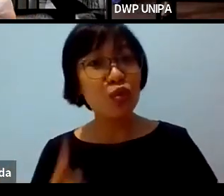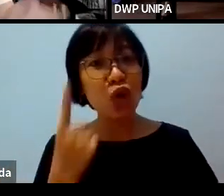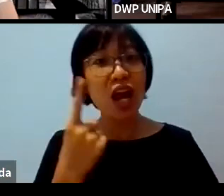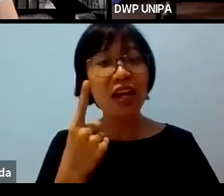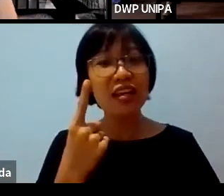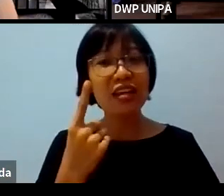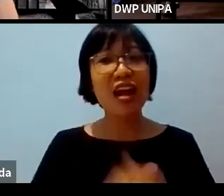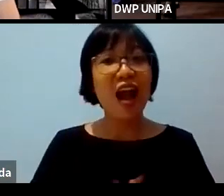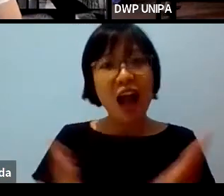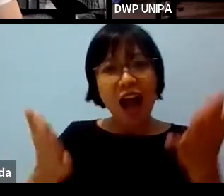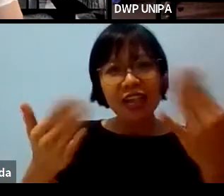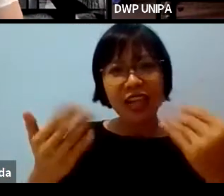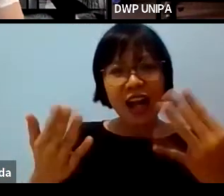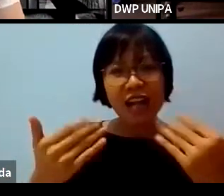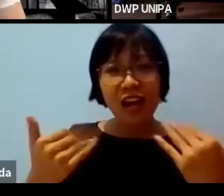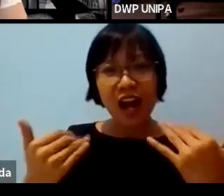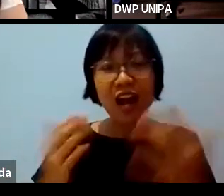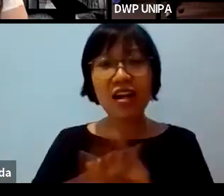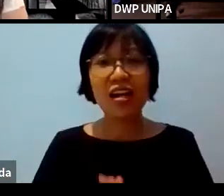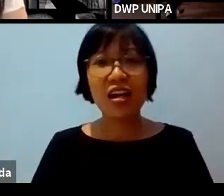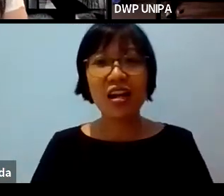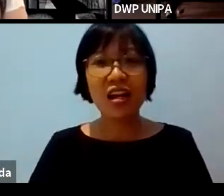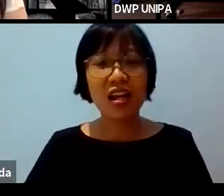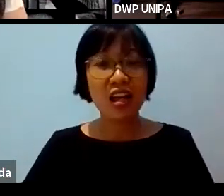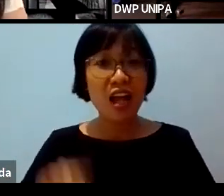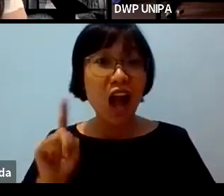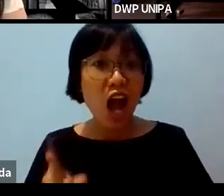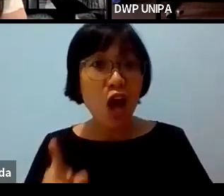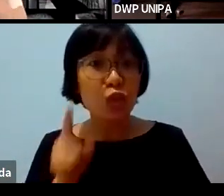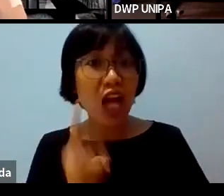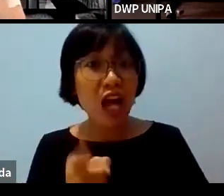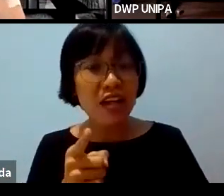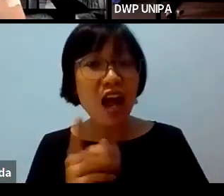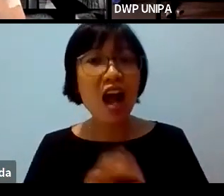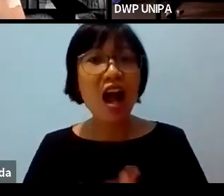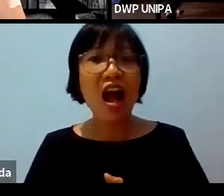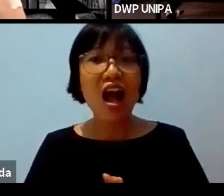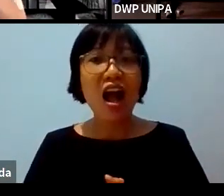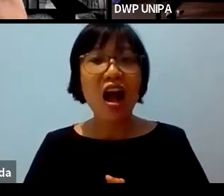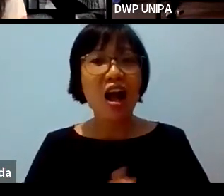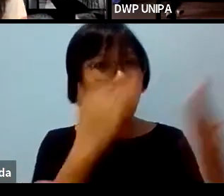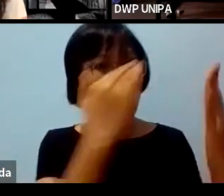lah gitu ya. Ini kan harus ada counter wacana tentunya gitu kan,